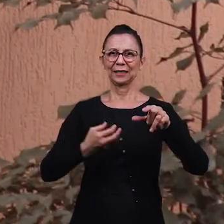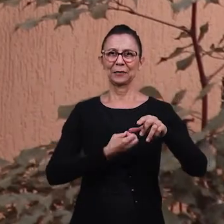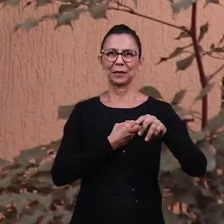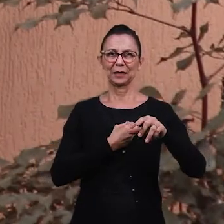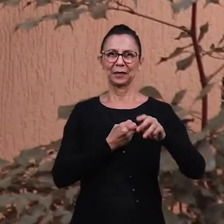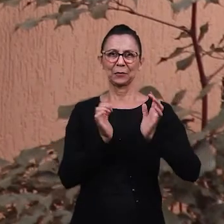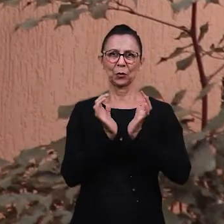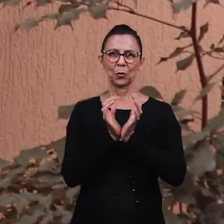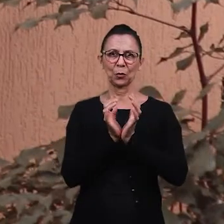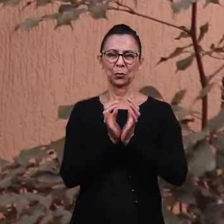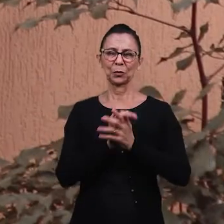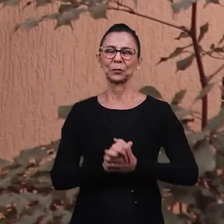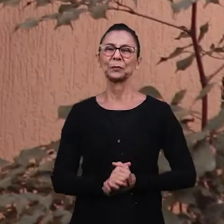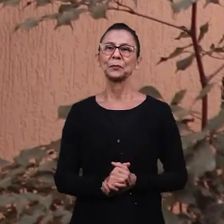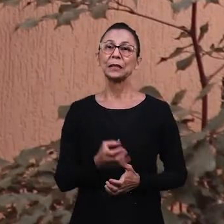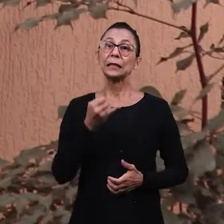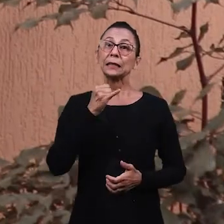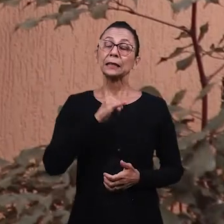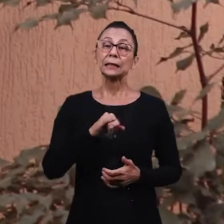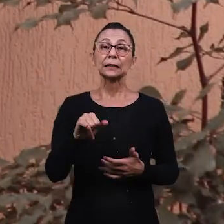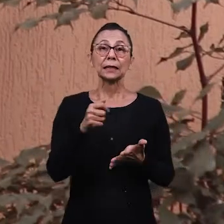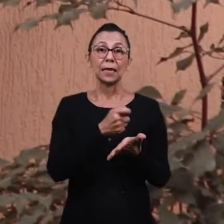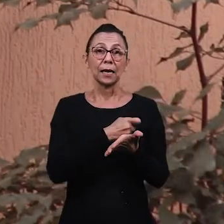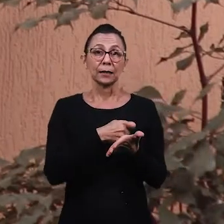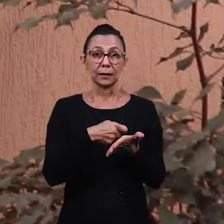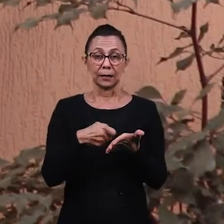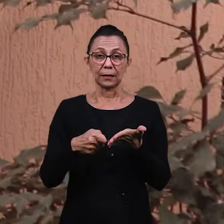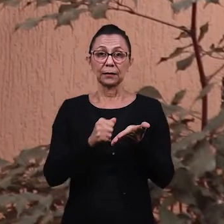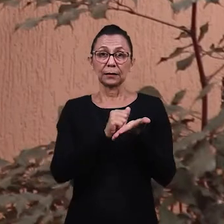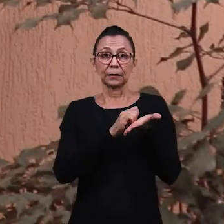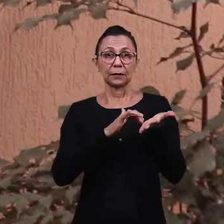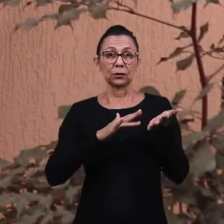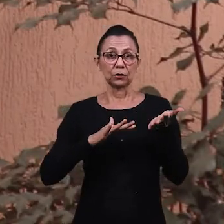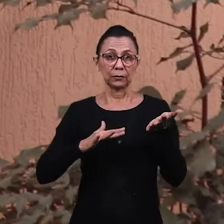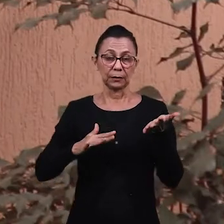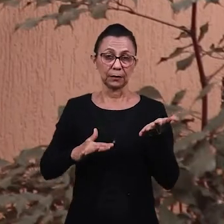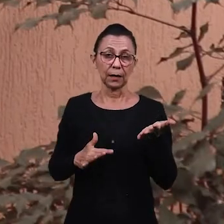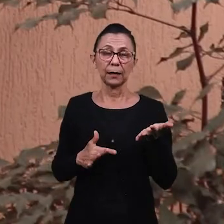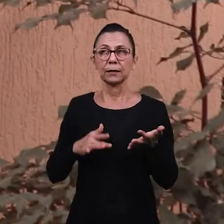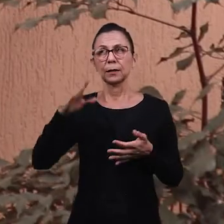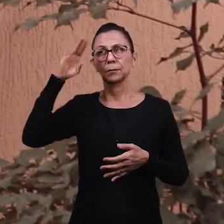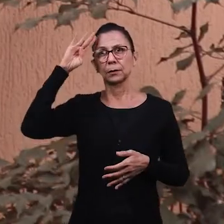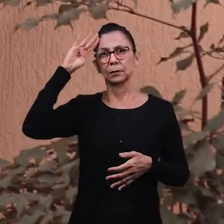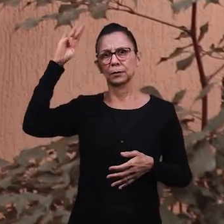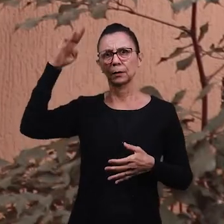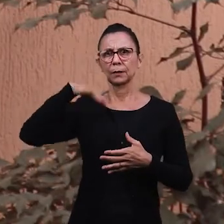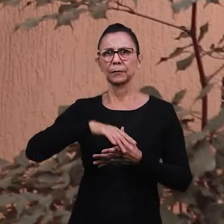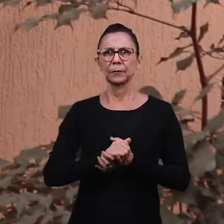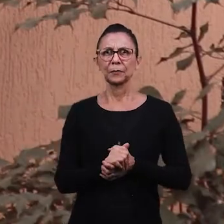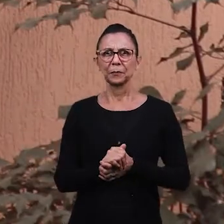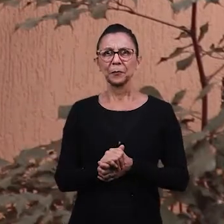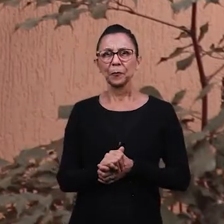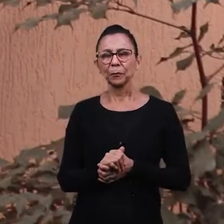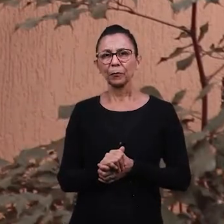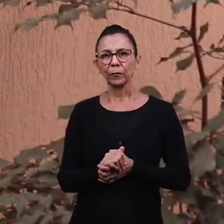la classe en général. Si elle est écrite, donc les activités principalement pour les